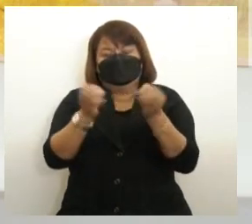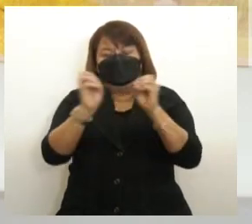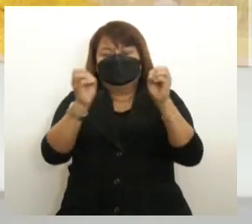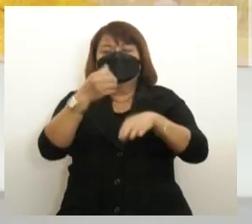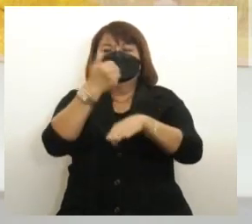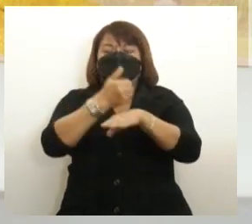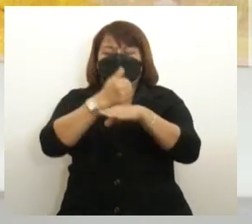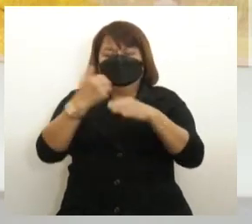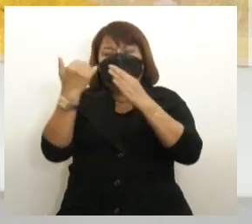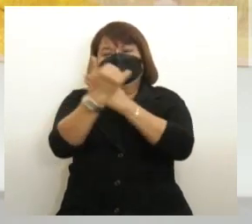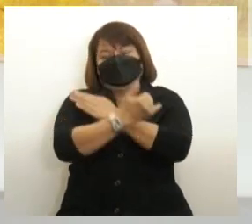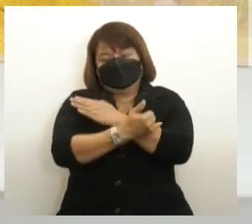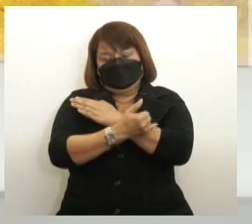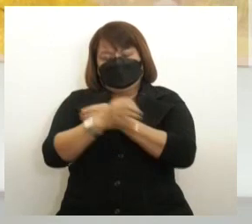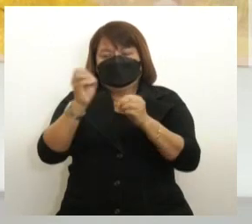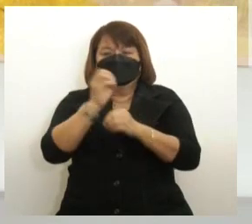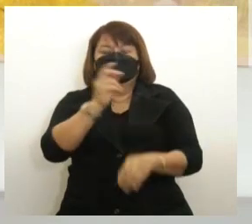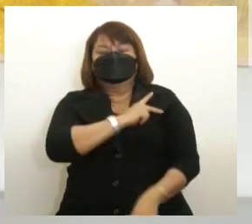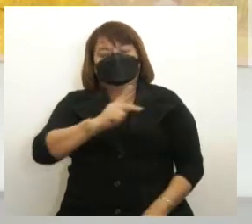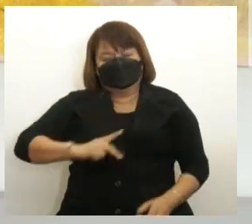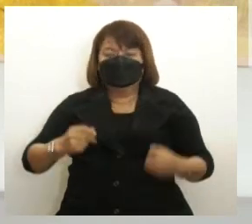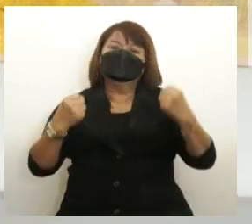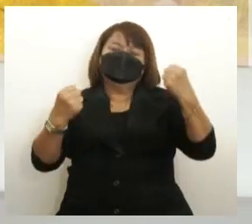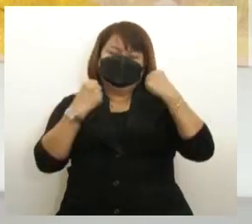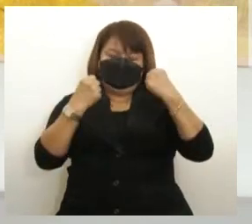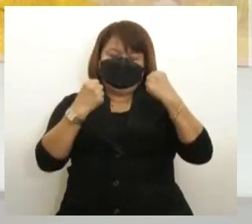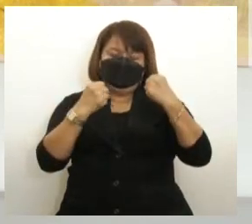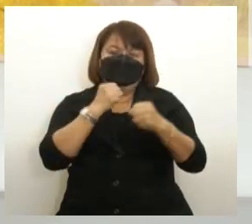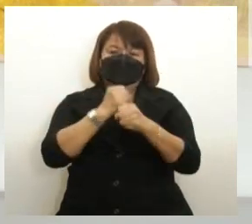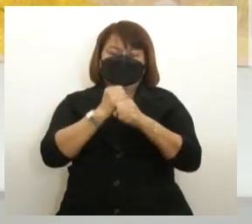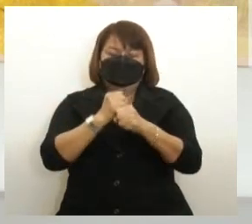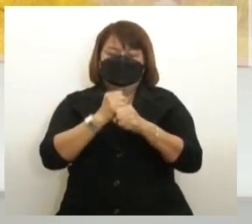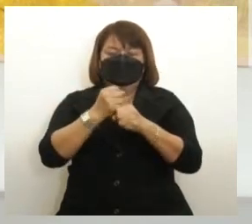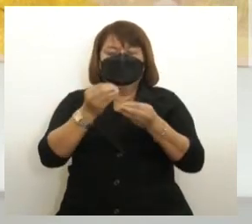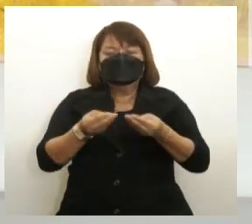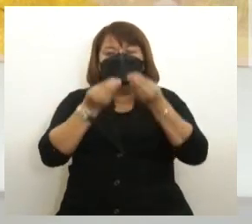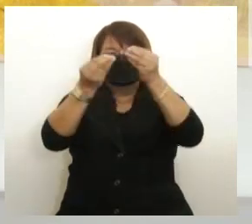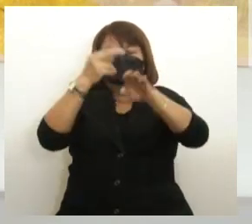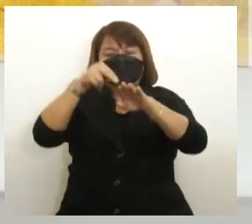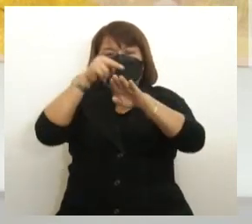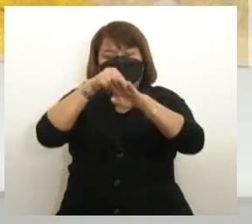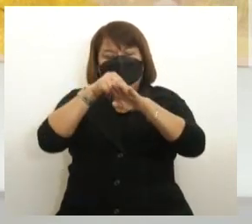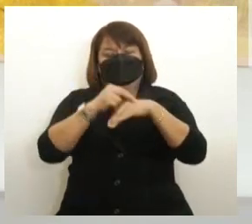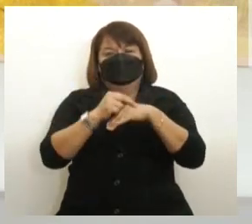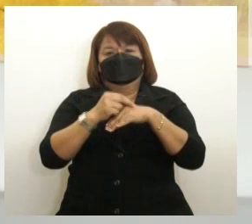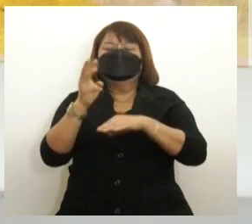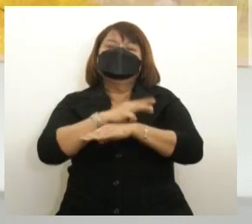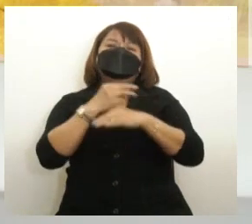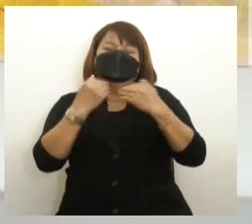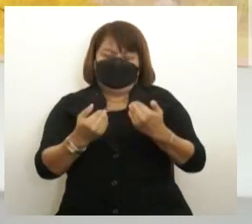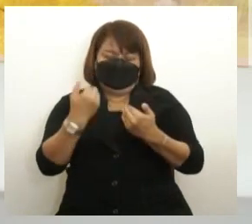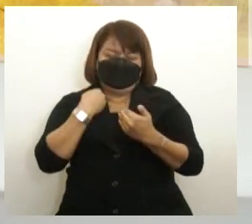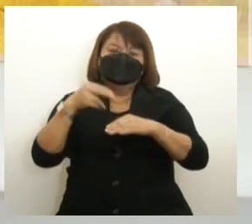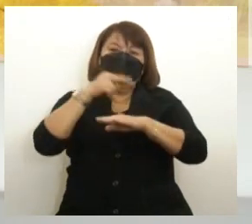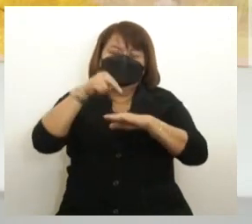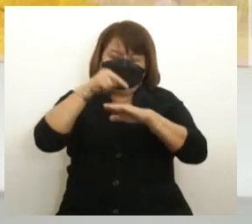ศไม่มีพระมหากษัตริย์ที่เข้มแข็งทุ่มเททำงานเพื่อชาติบ้านเมืองวันนี้จะมีความเป็นชาติไทย